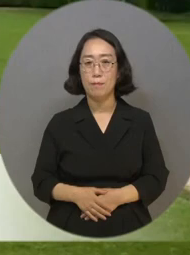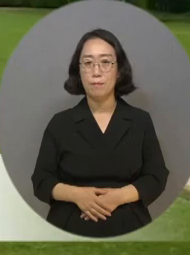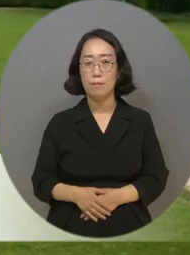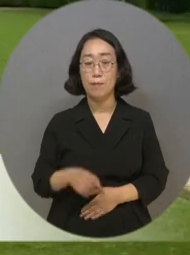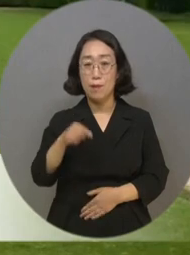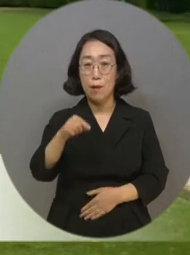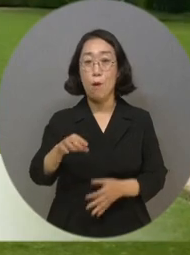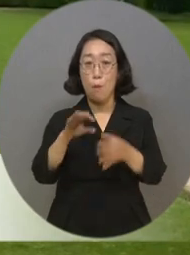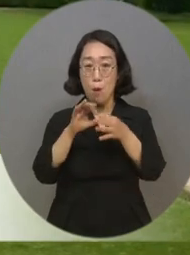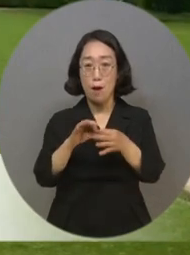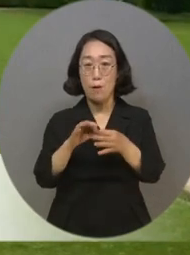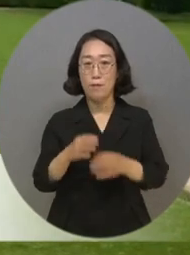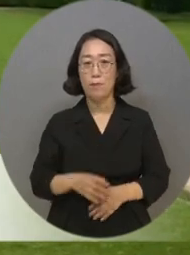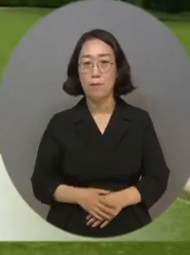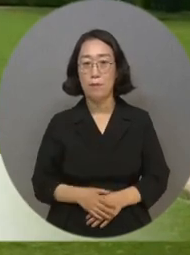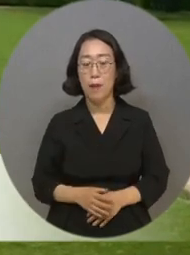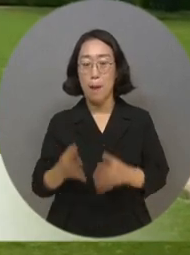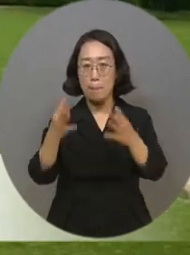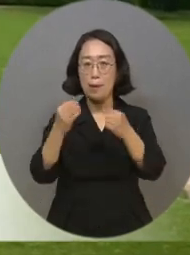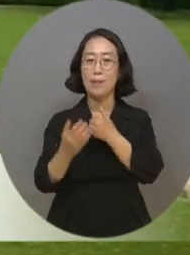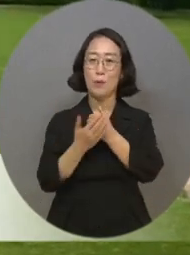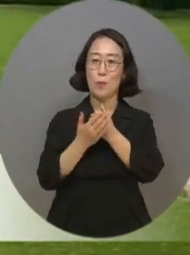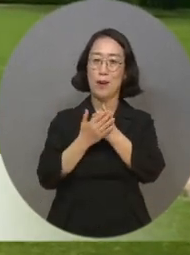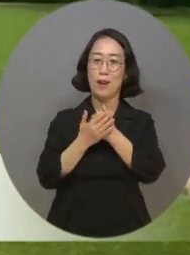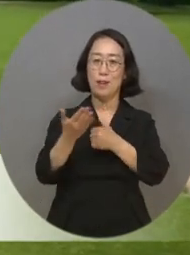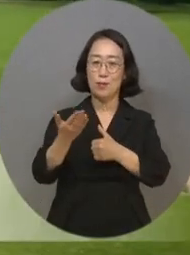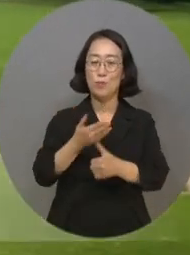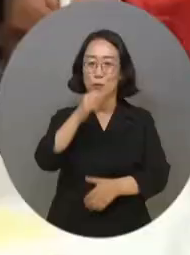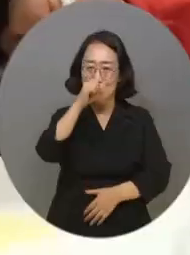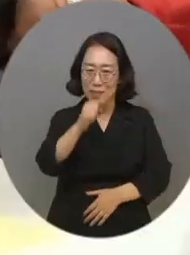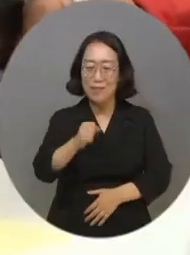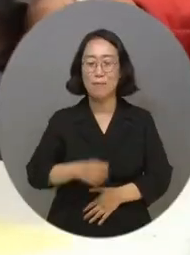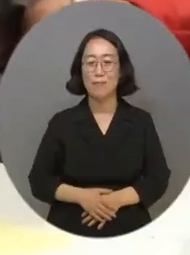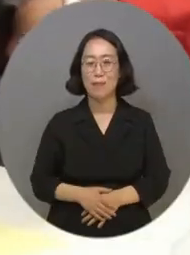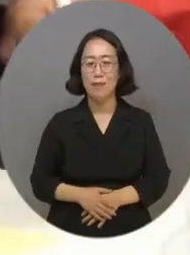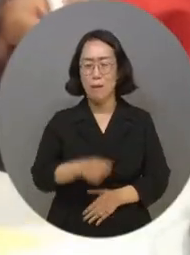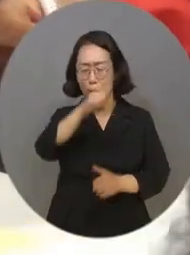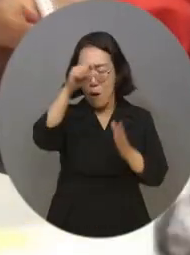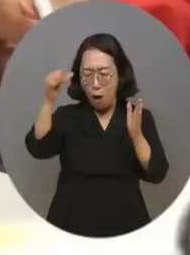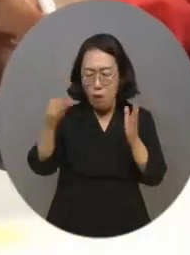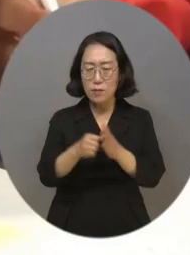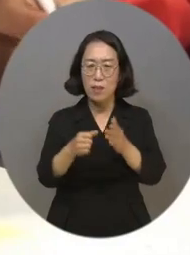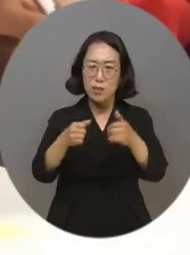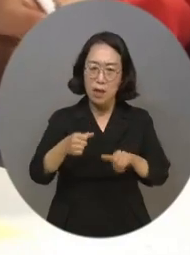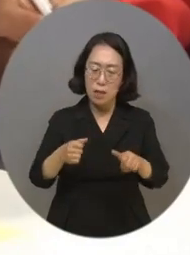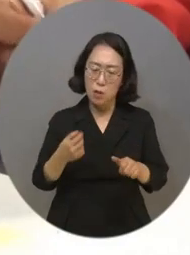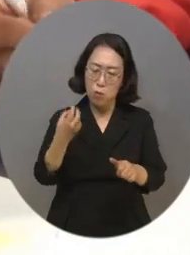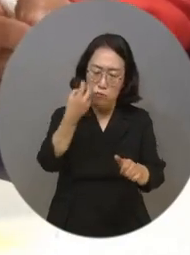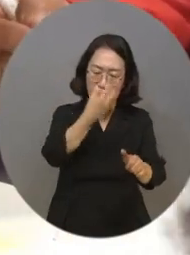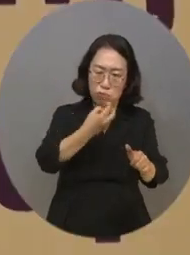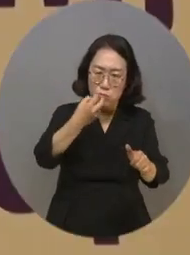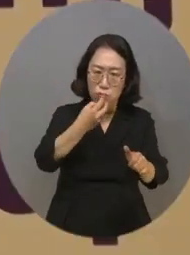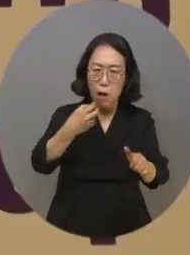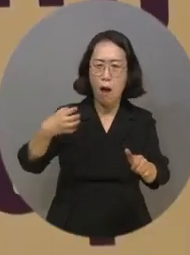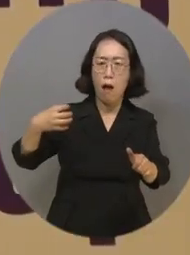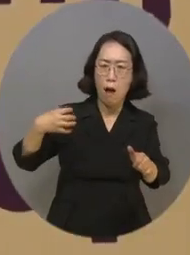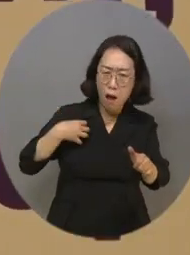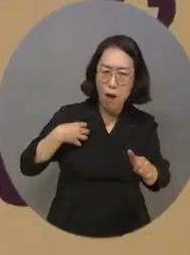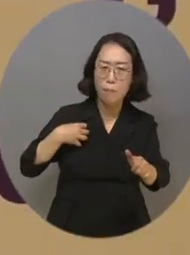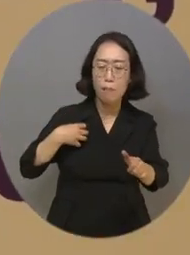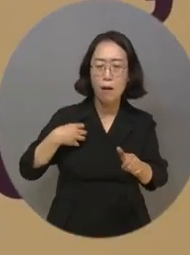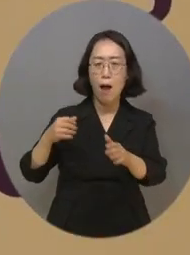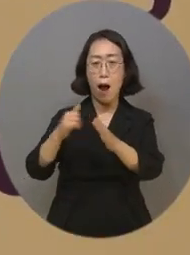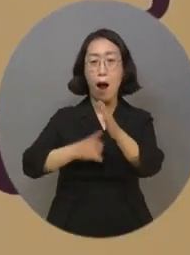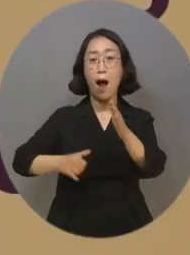부분에 대해서 이제 많이 도와줬으면 좋겠습니다. 평생을 자녀 곁에서 떨어져 있을 수 없는